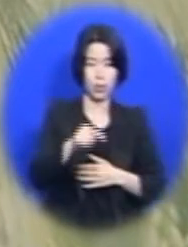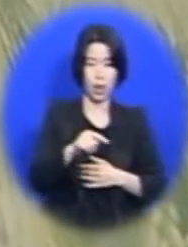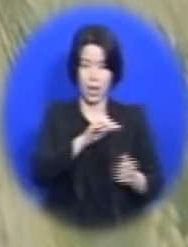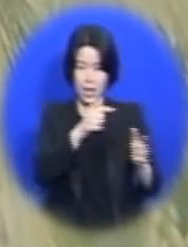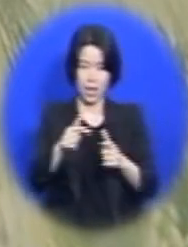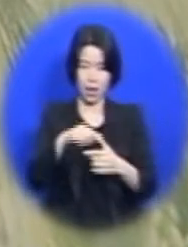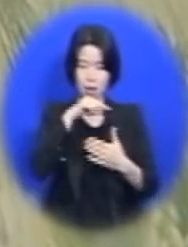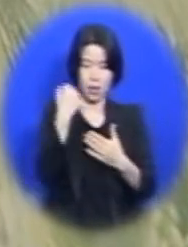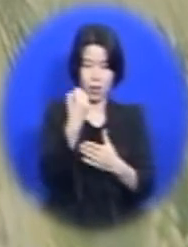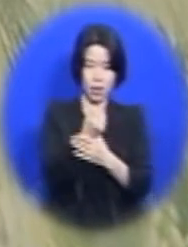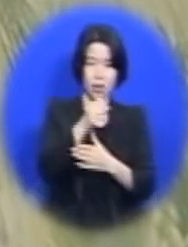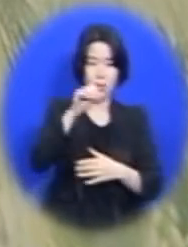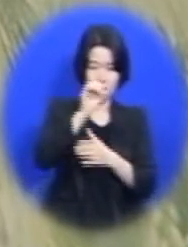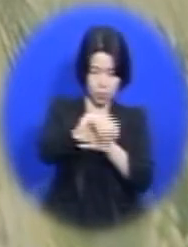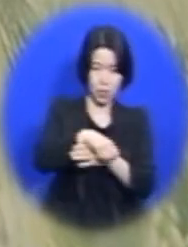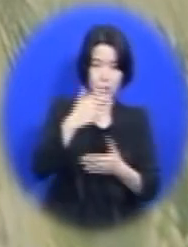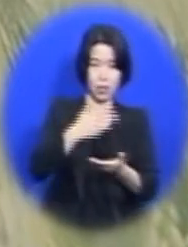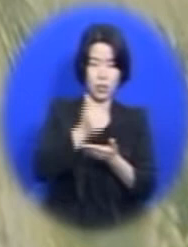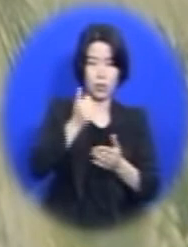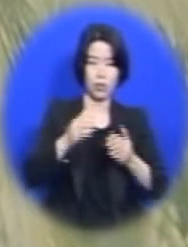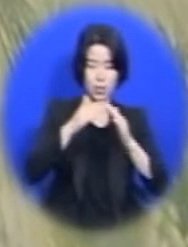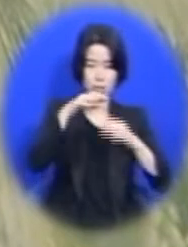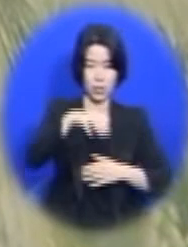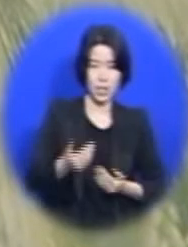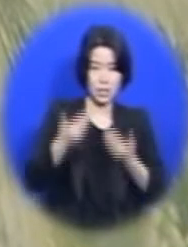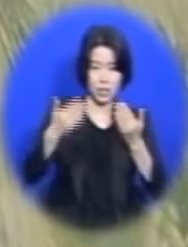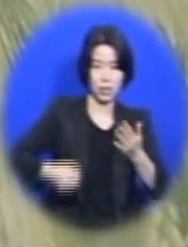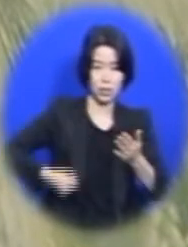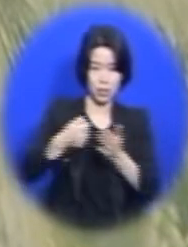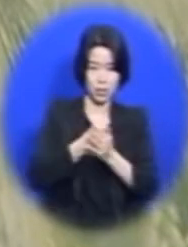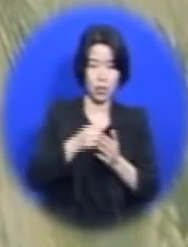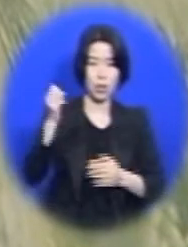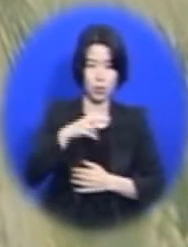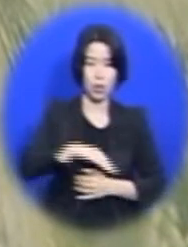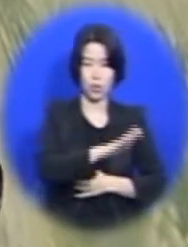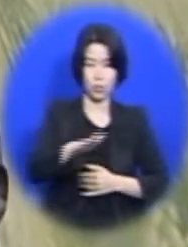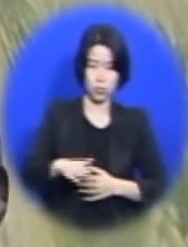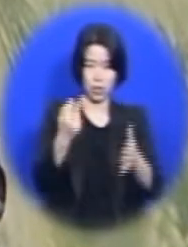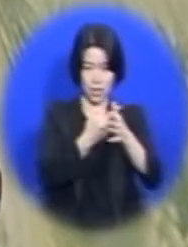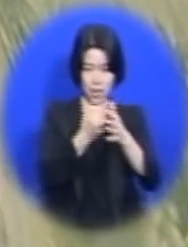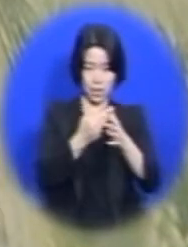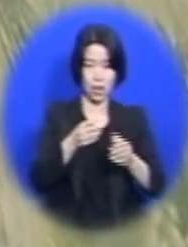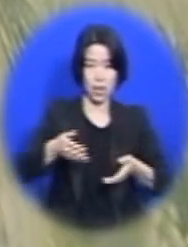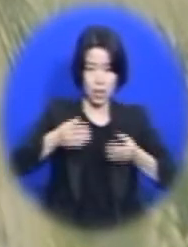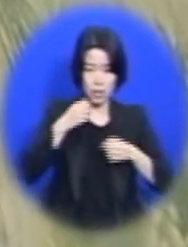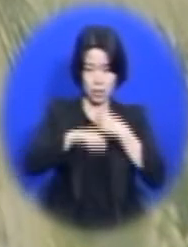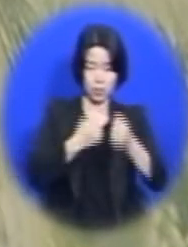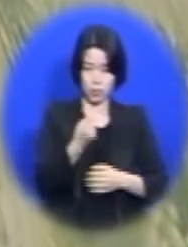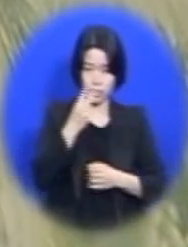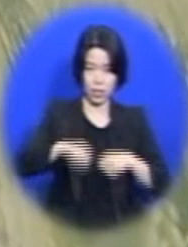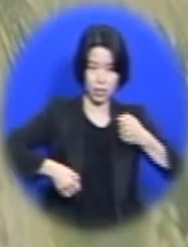과목의 첫 열매를 여호와의 전에 드리기로 하였고 또 우리의 맏아들들과 생축의 처음 난